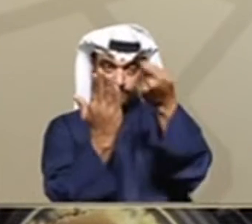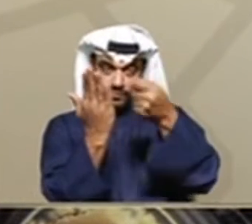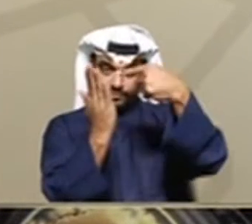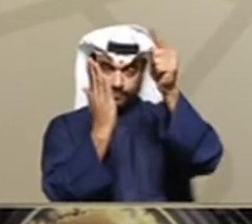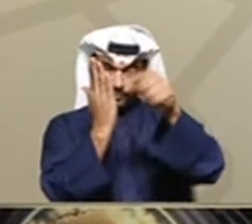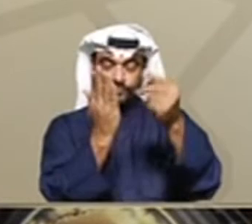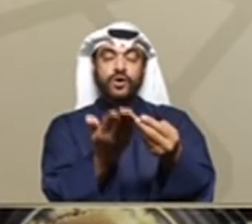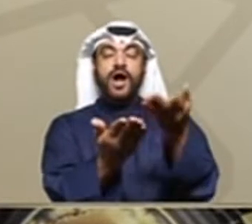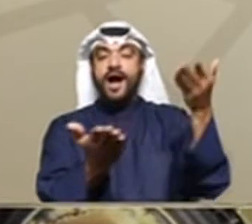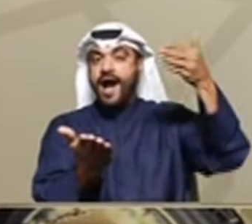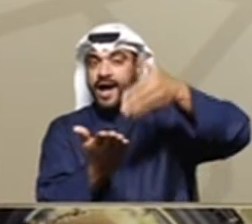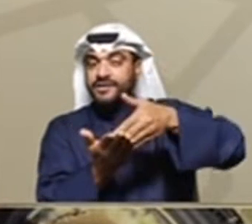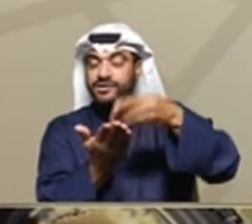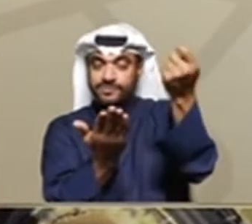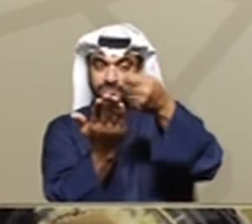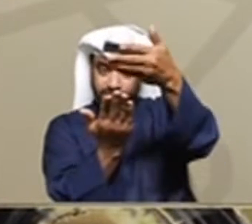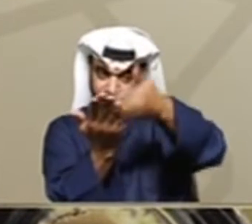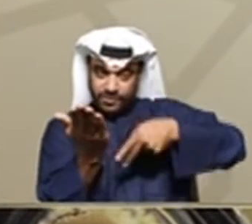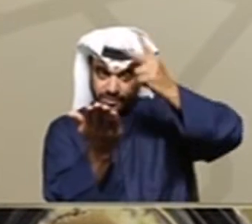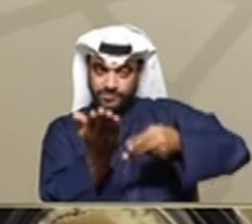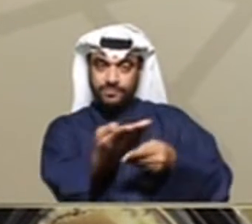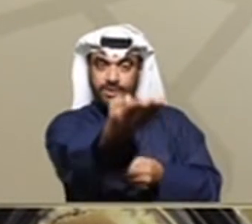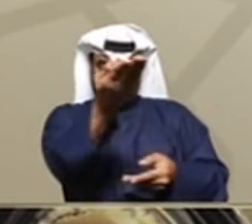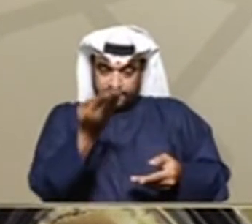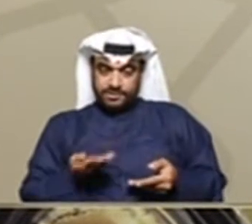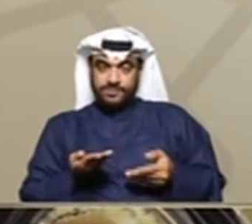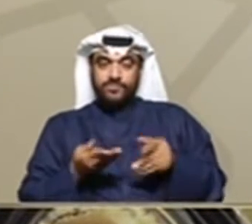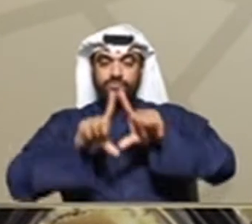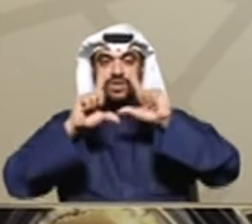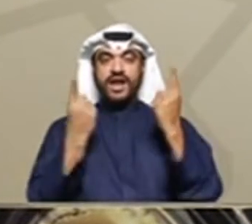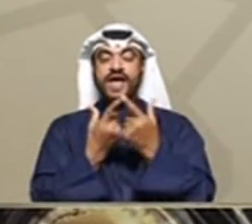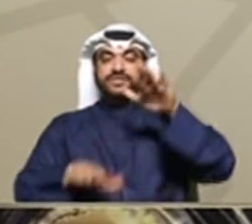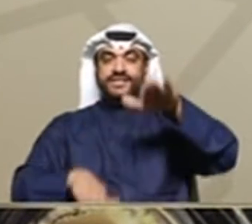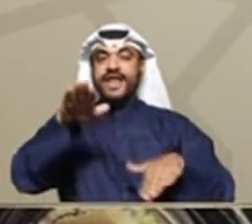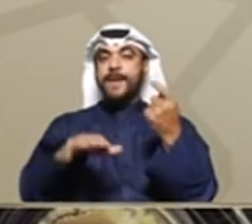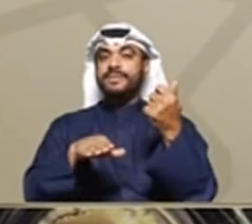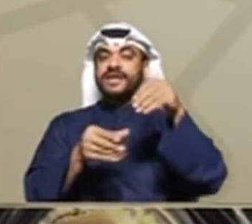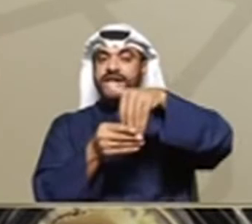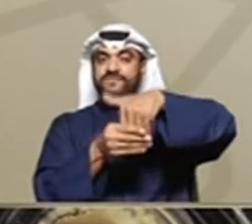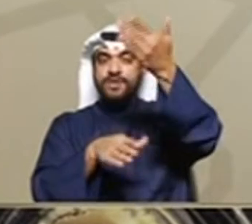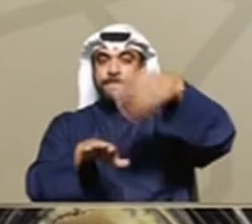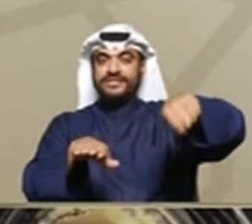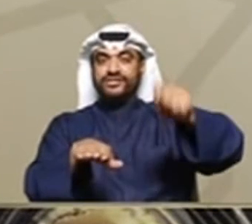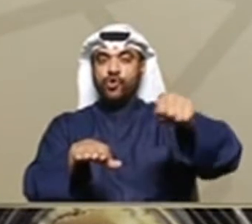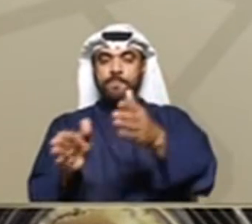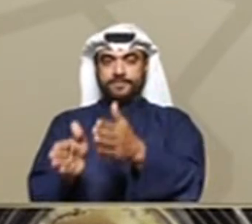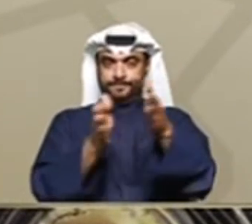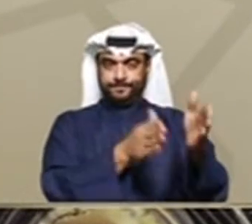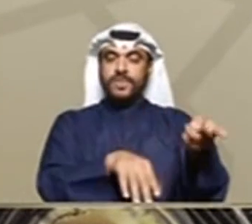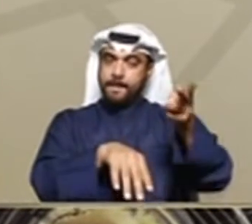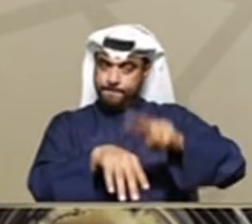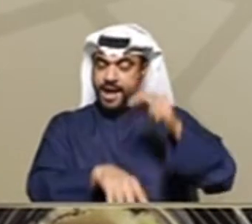نتائج دراستها لهذه الملاحظات إلى لجنة الميزانية. وأيضا من الأفكار